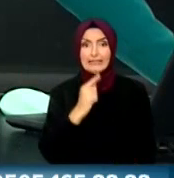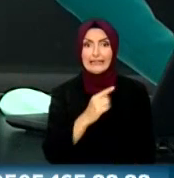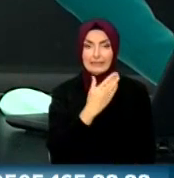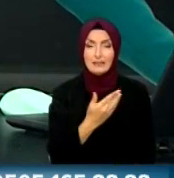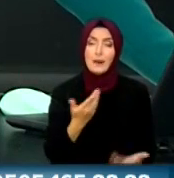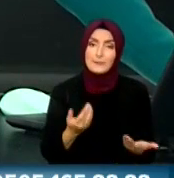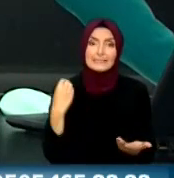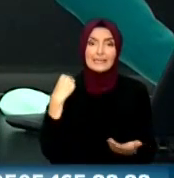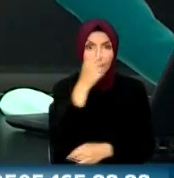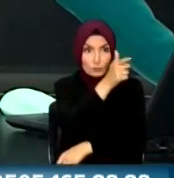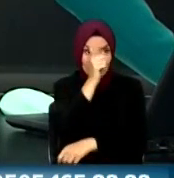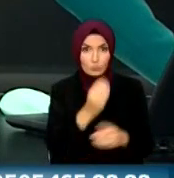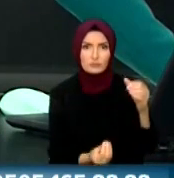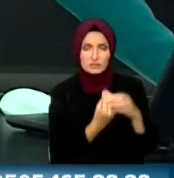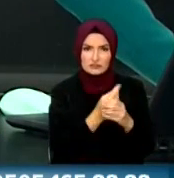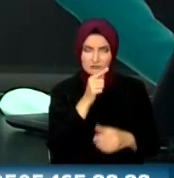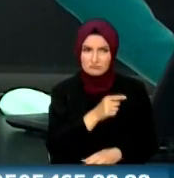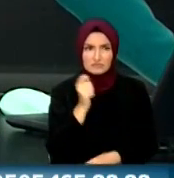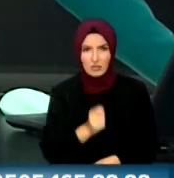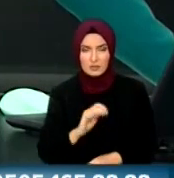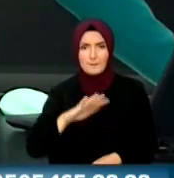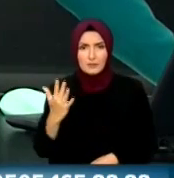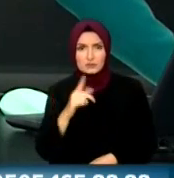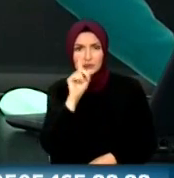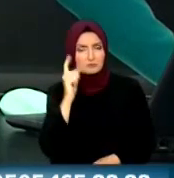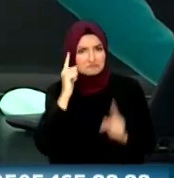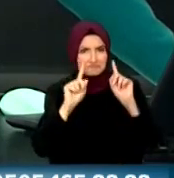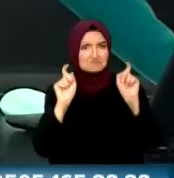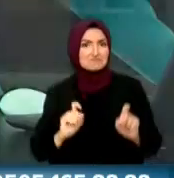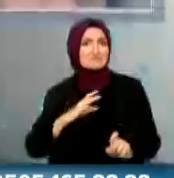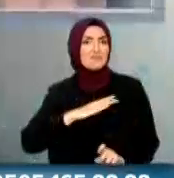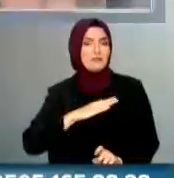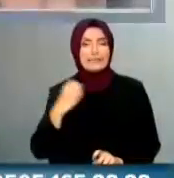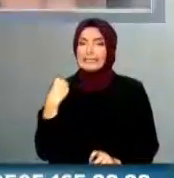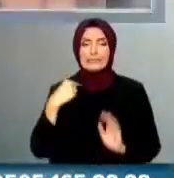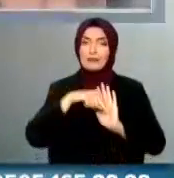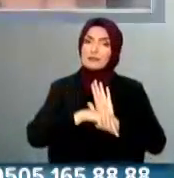İşte günlerdir tartışılan olayda ortaya çıkan yeni ayrıntılar.